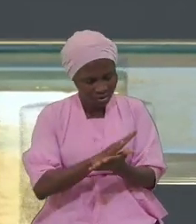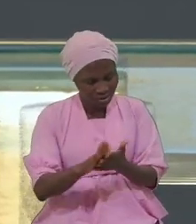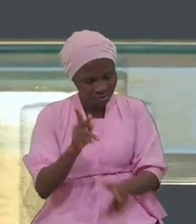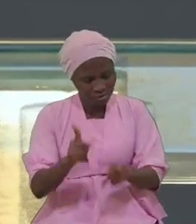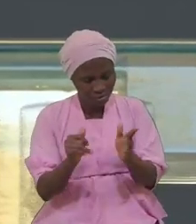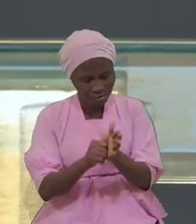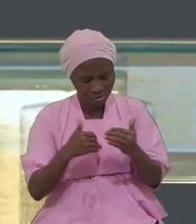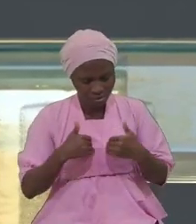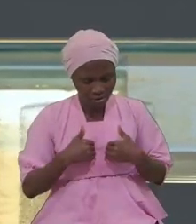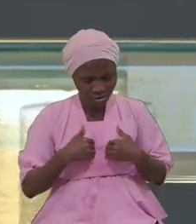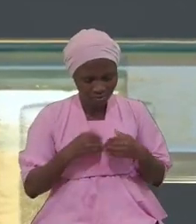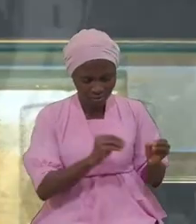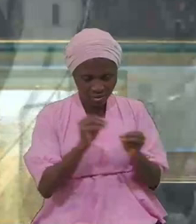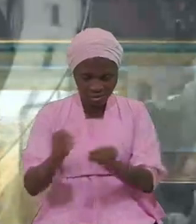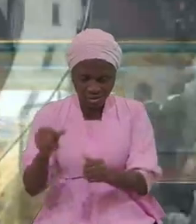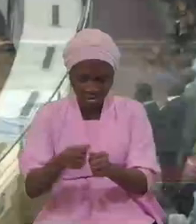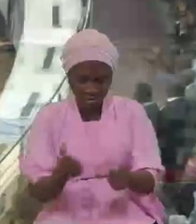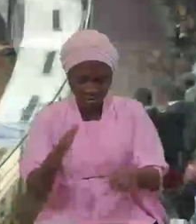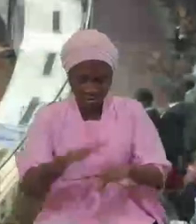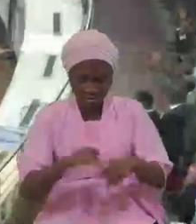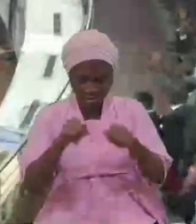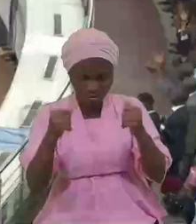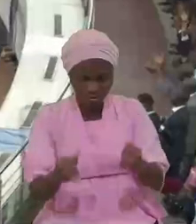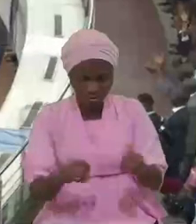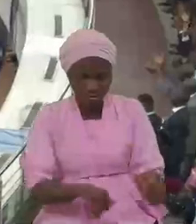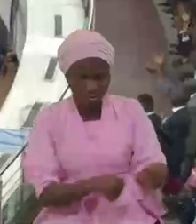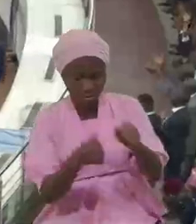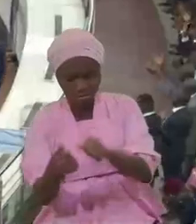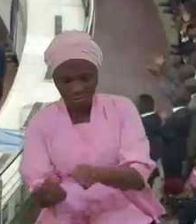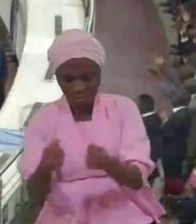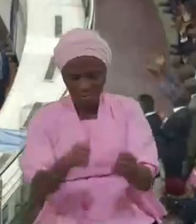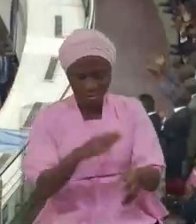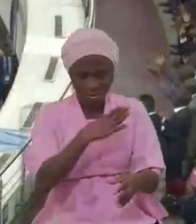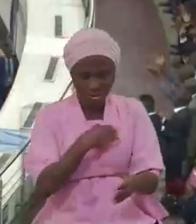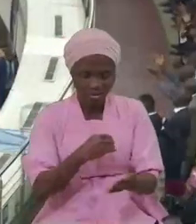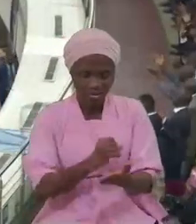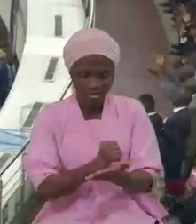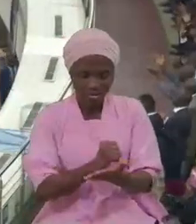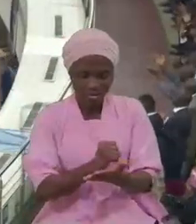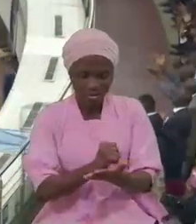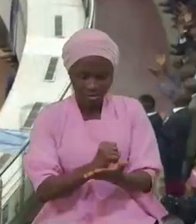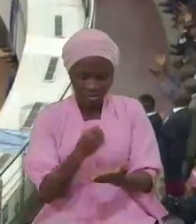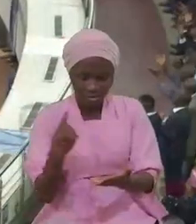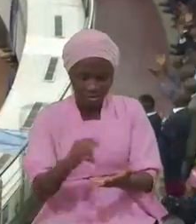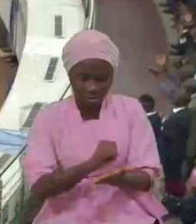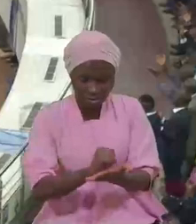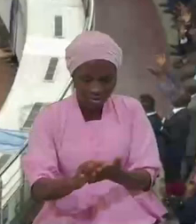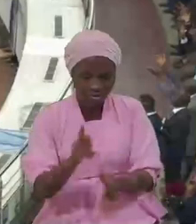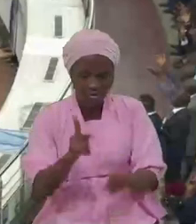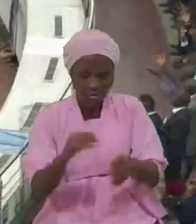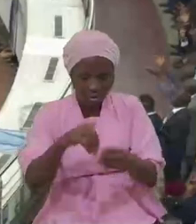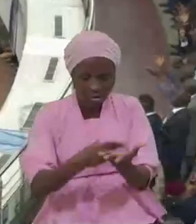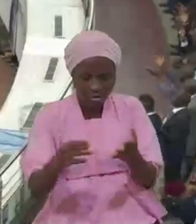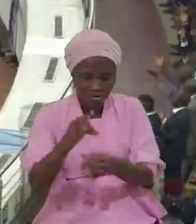l'autel. Baptise ceux qui sont sanctifiés. Baptise-les du Saint-Esprit. Guéris ceux qui